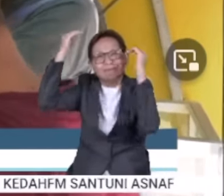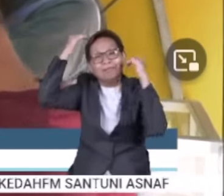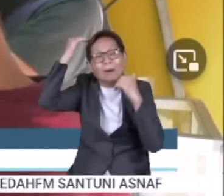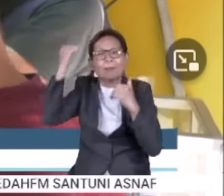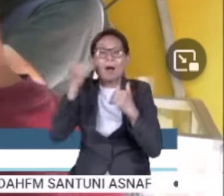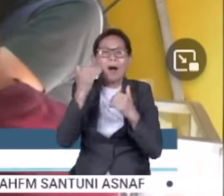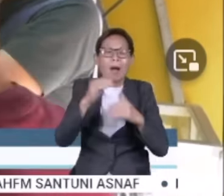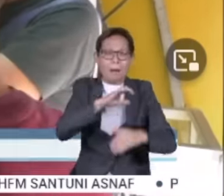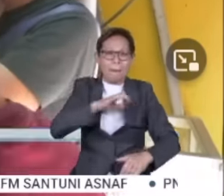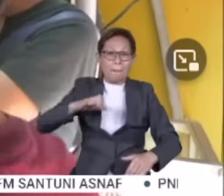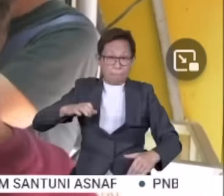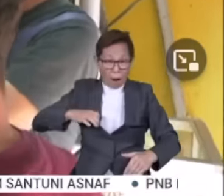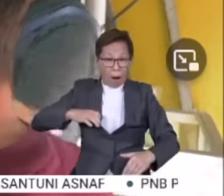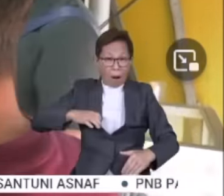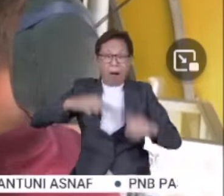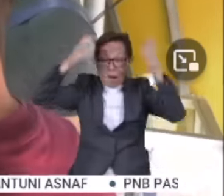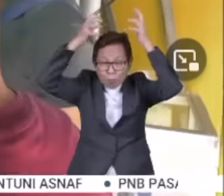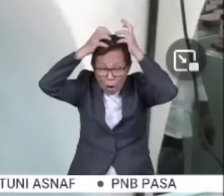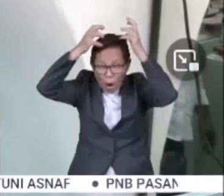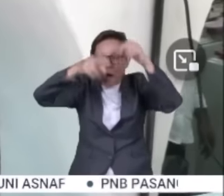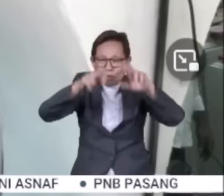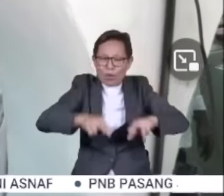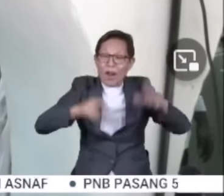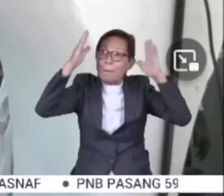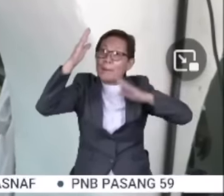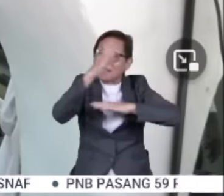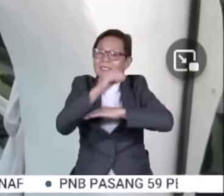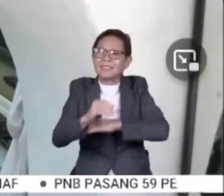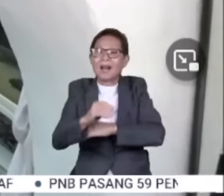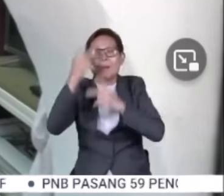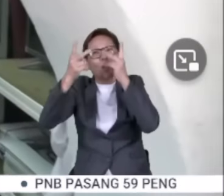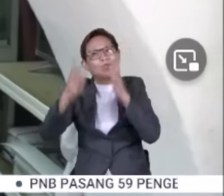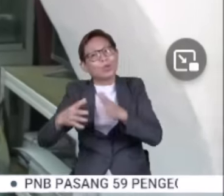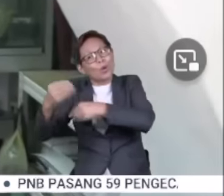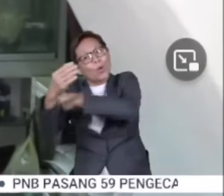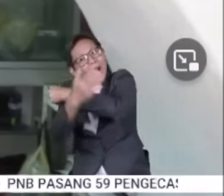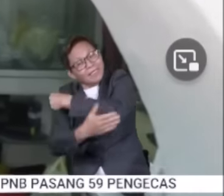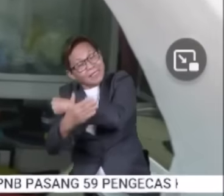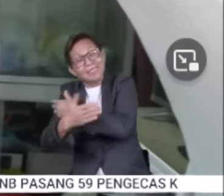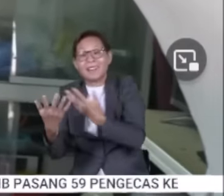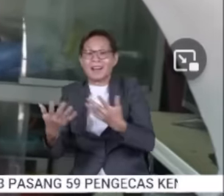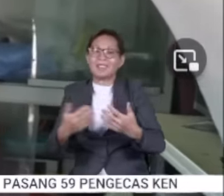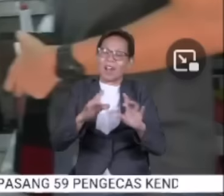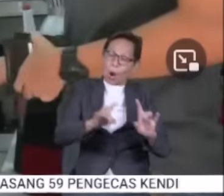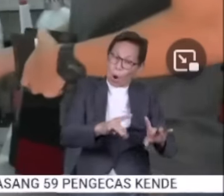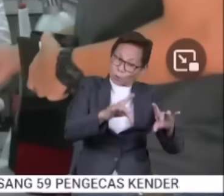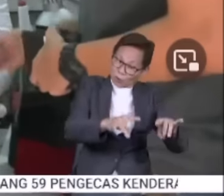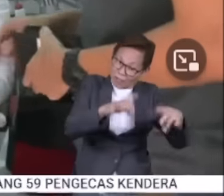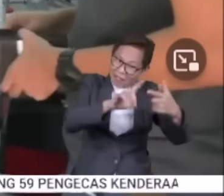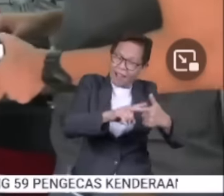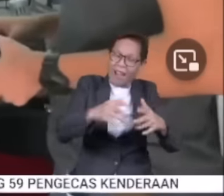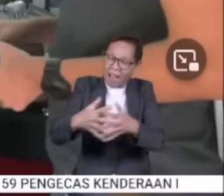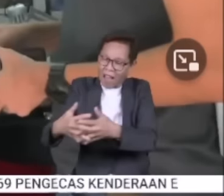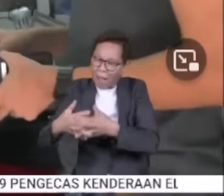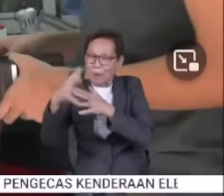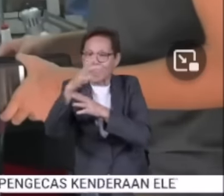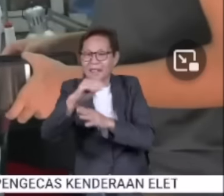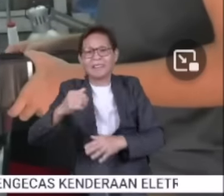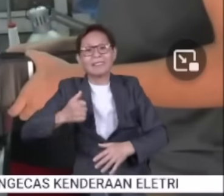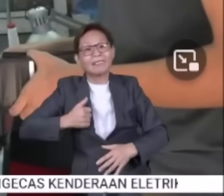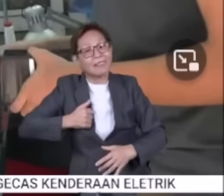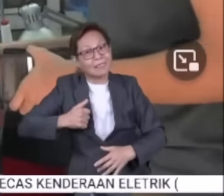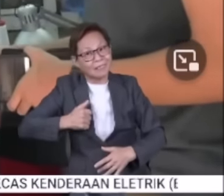Pelanggan tarbusnya bukan sahaja rakyat tempatan, juga pelancong luar negara, antaranya Australia, Amerika dan